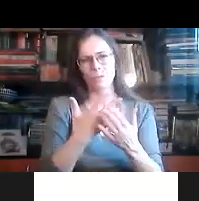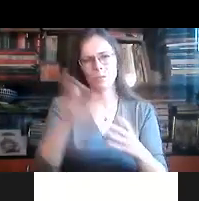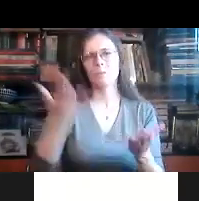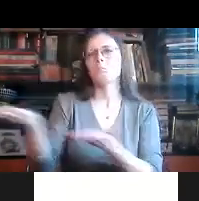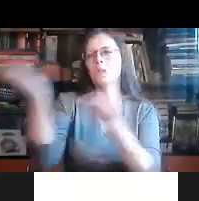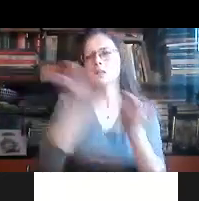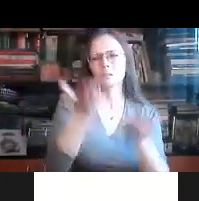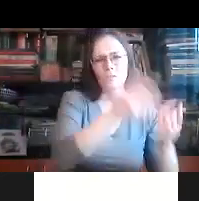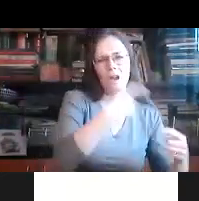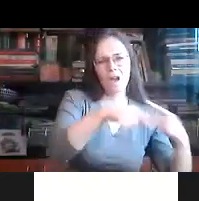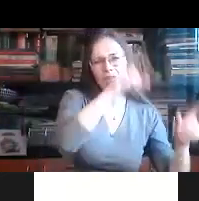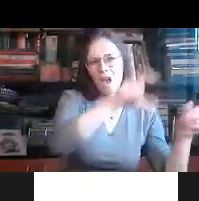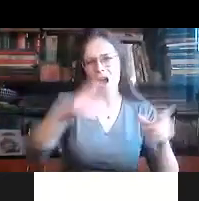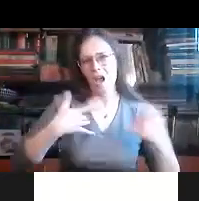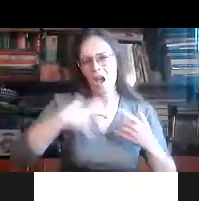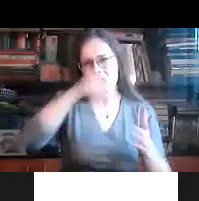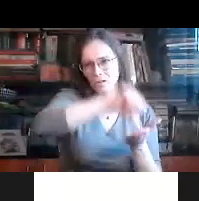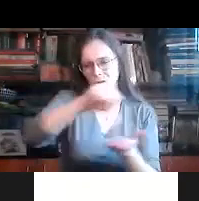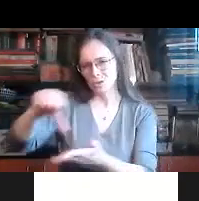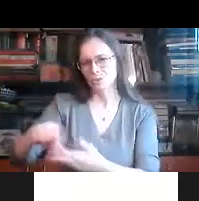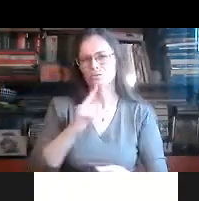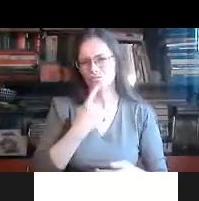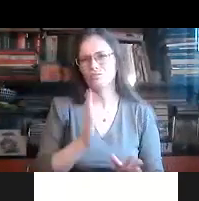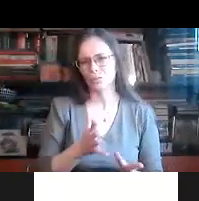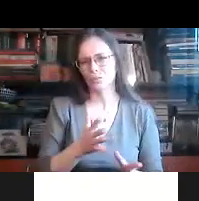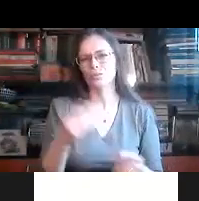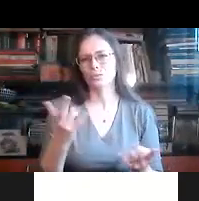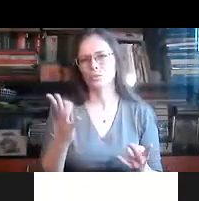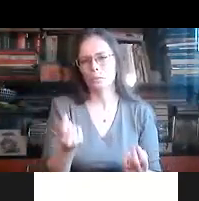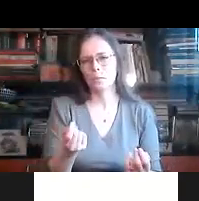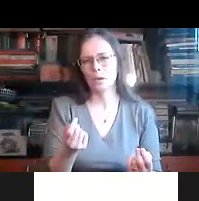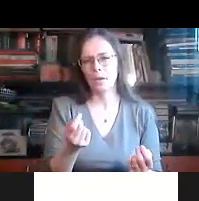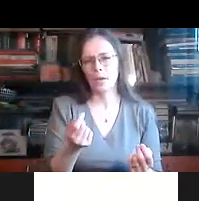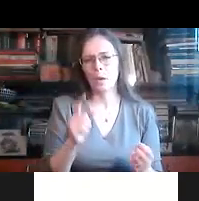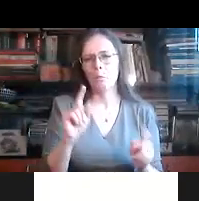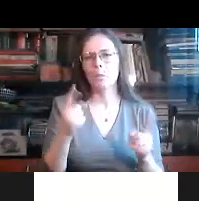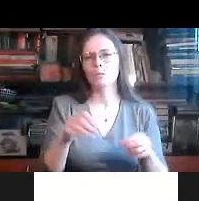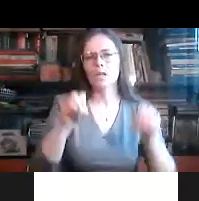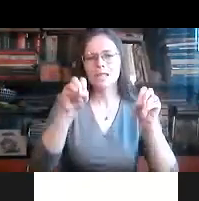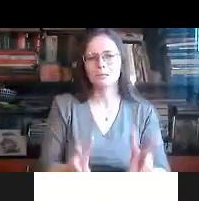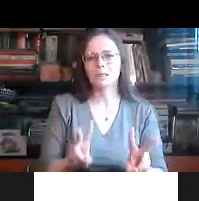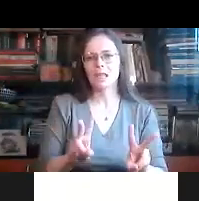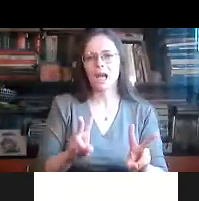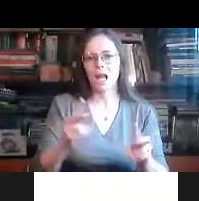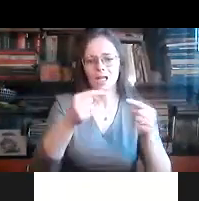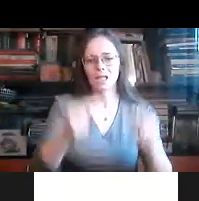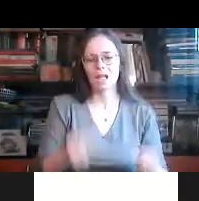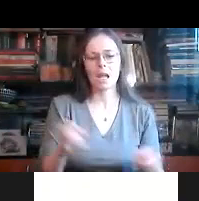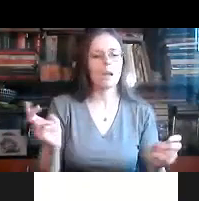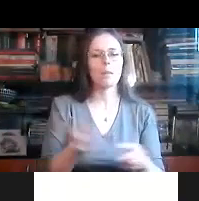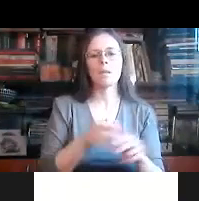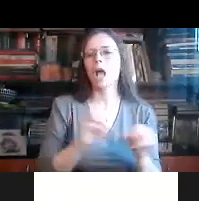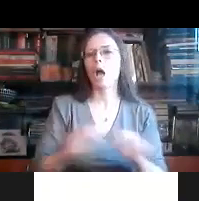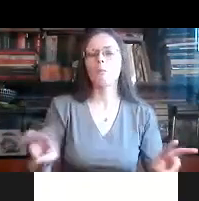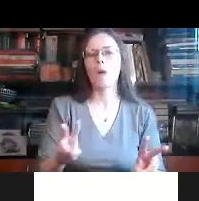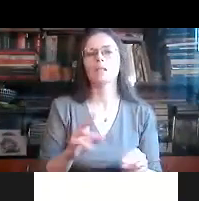актеров, потому что нет никакого протокола безопасности, нет отработанной технологии. И, в общем-то,